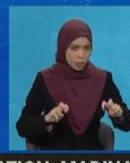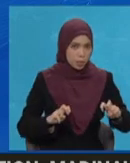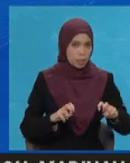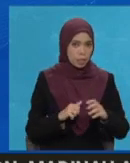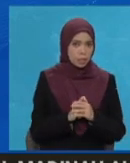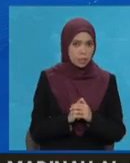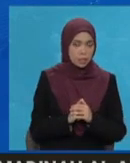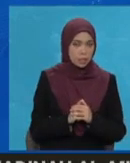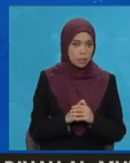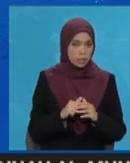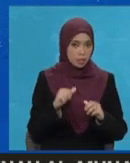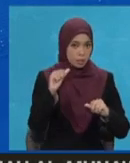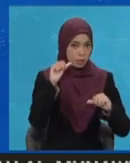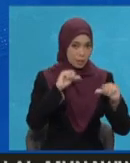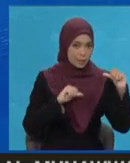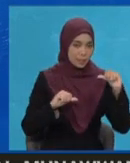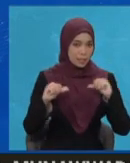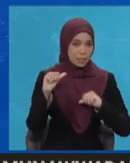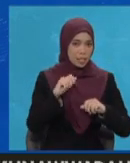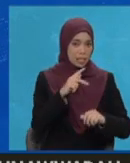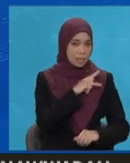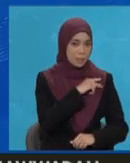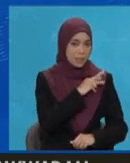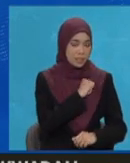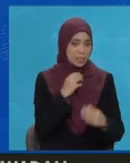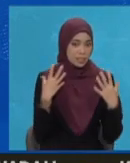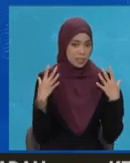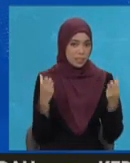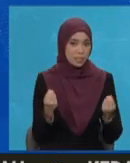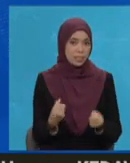pernikmatan magmail Kementerian Kesehatan